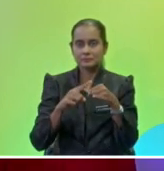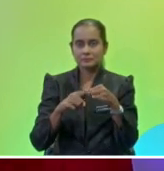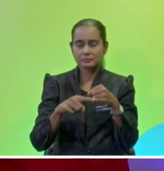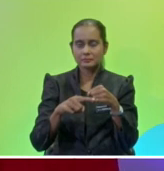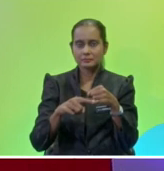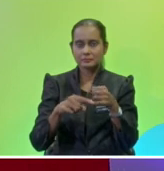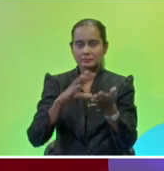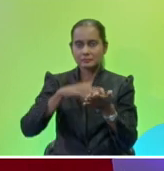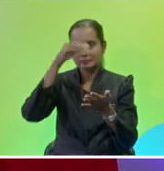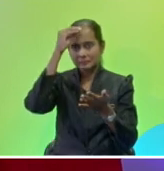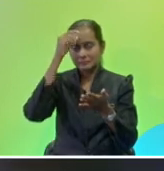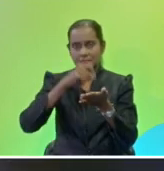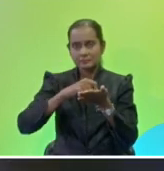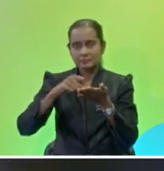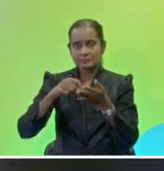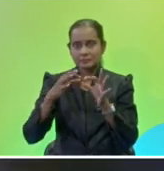ayat matematika